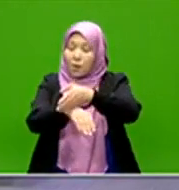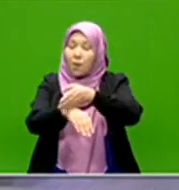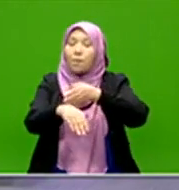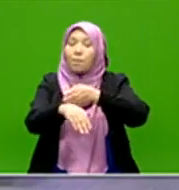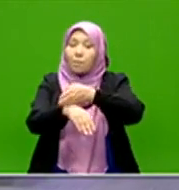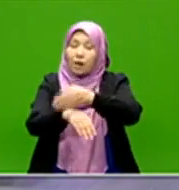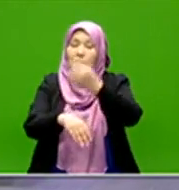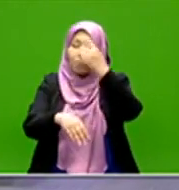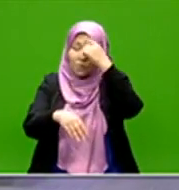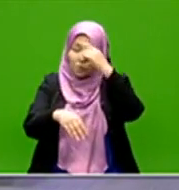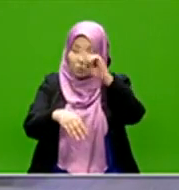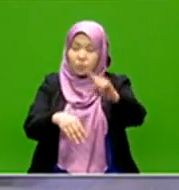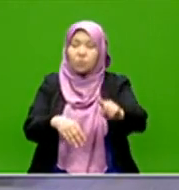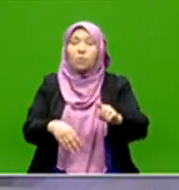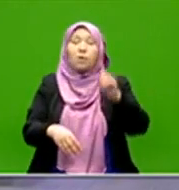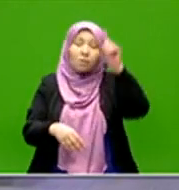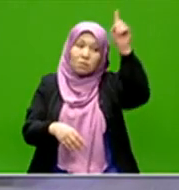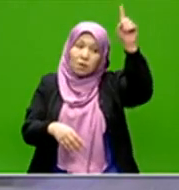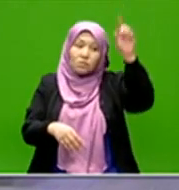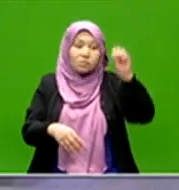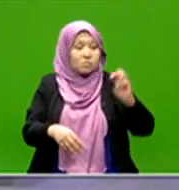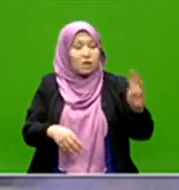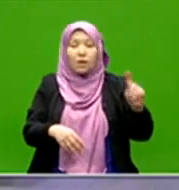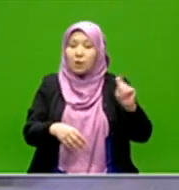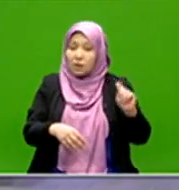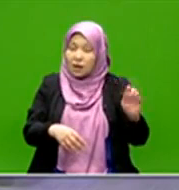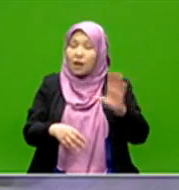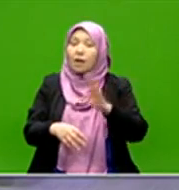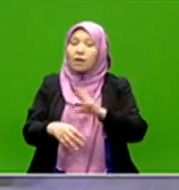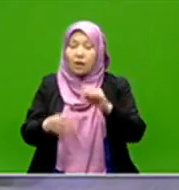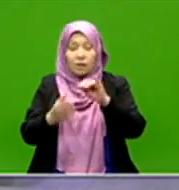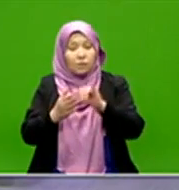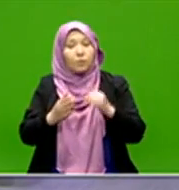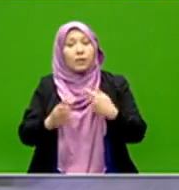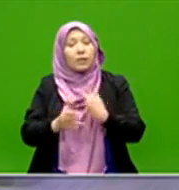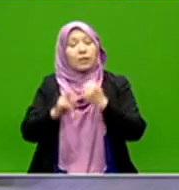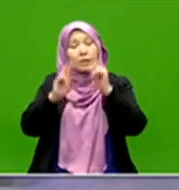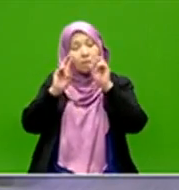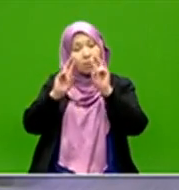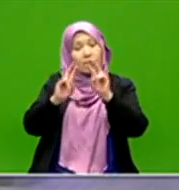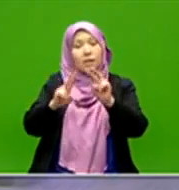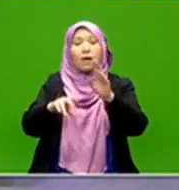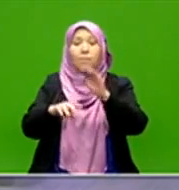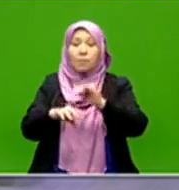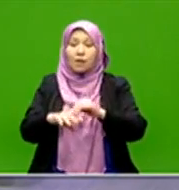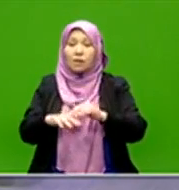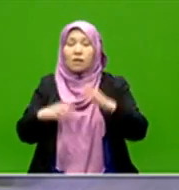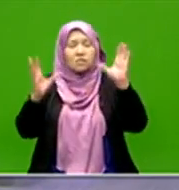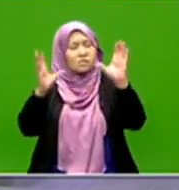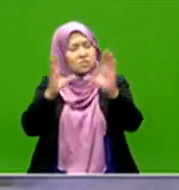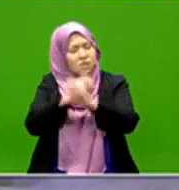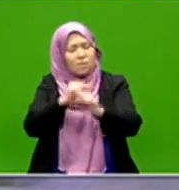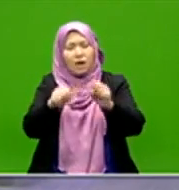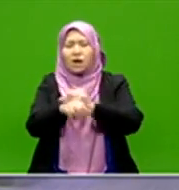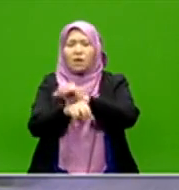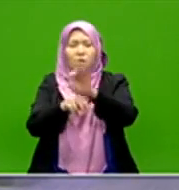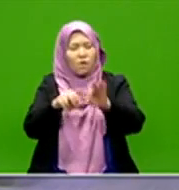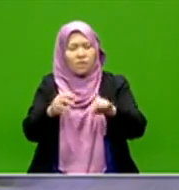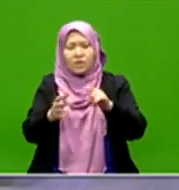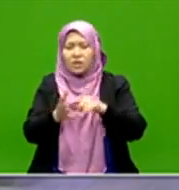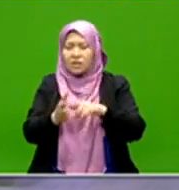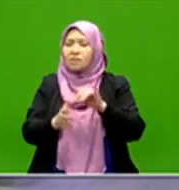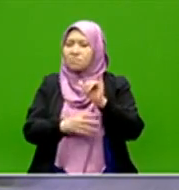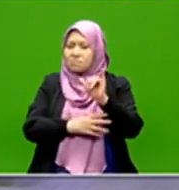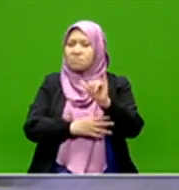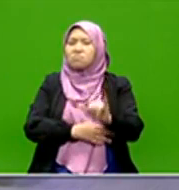menghadap Allah Subhanahu Wa Taala. Itu sebabnya kita melihat kepada cabaran COVID ini saatnya memang real.